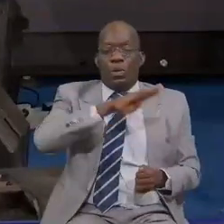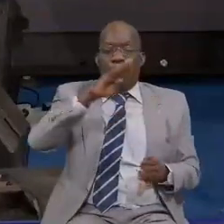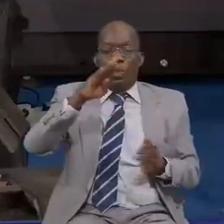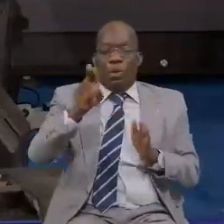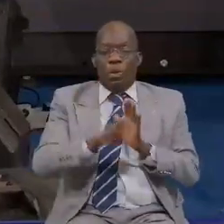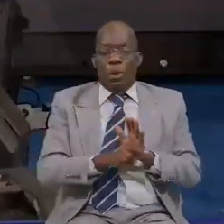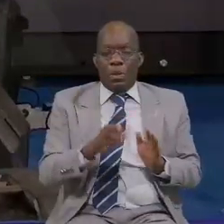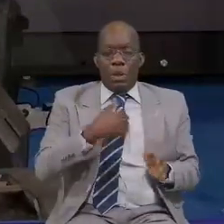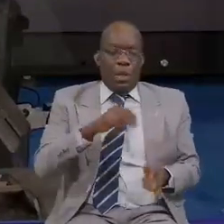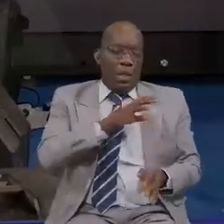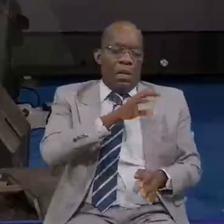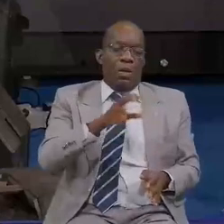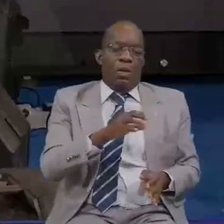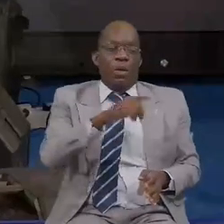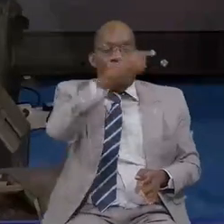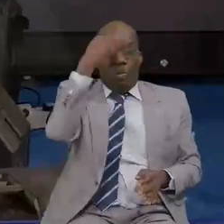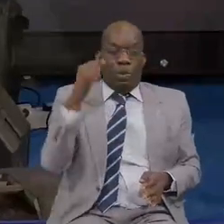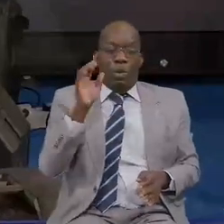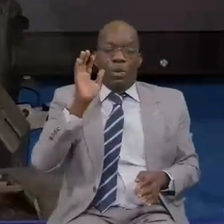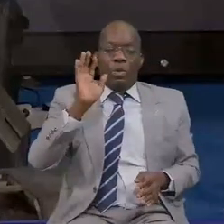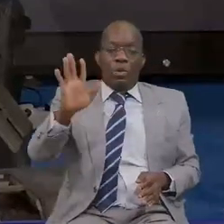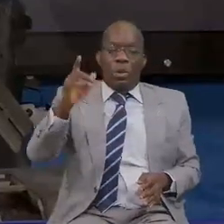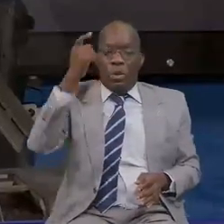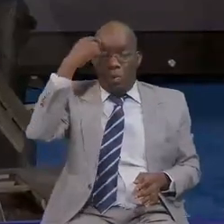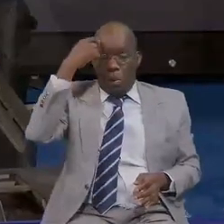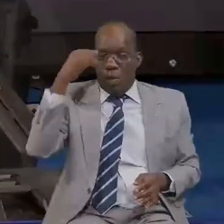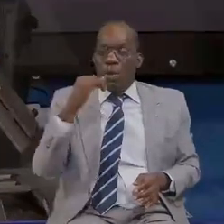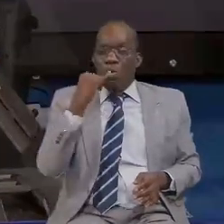courage. Parce que ton homme intérieur est paralysé.